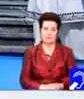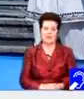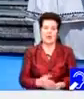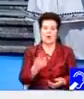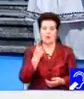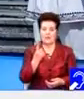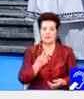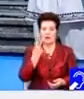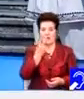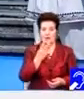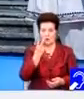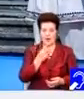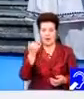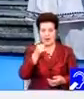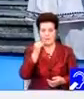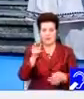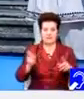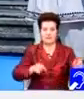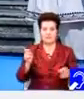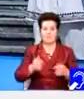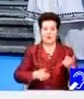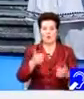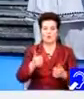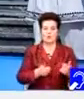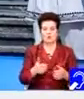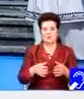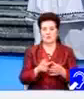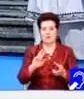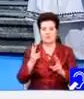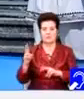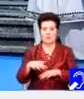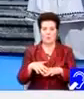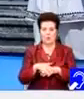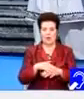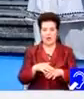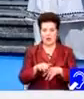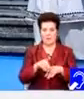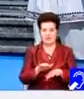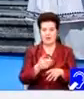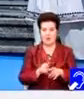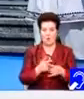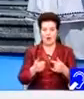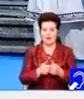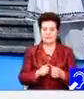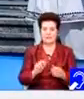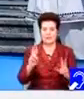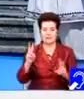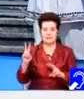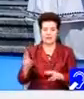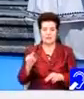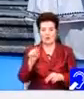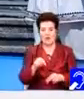O dată la 2 ani, la Bolț se desfășoară festivalul concurs al colectivelor de dans popular. Manifestarea, organizată de ansamblul local de